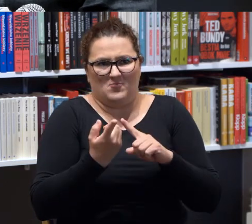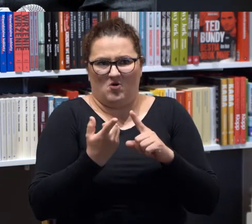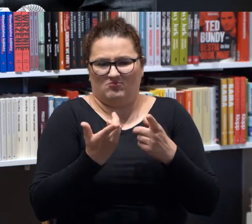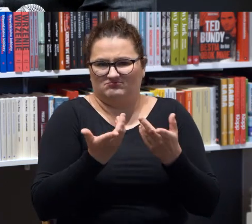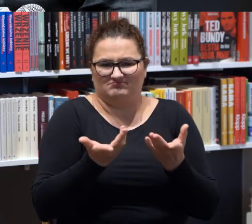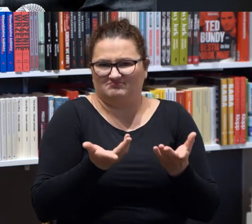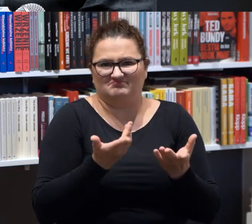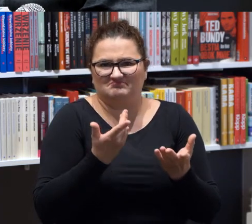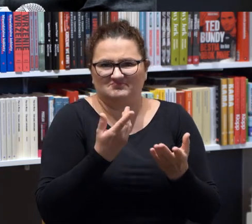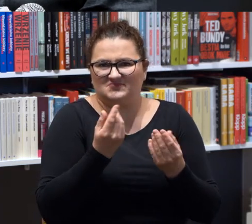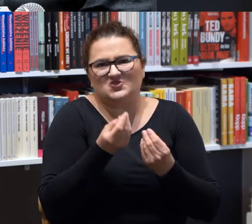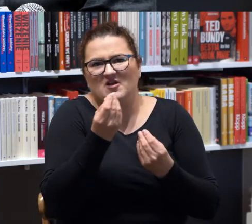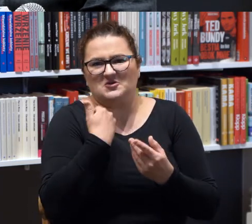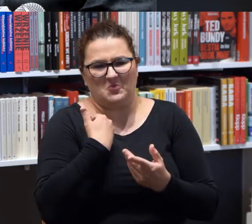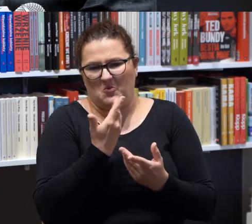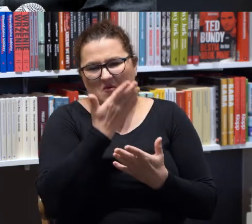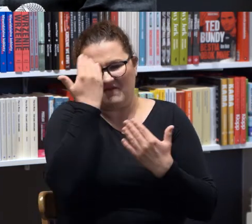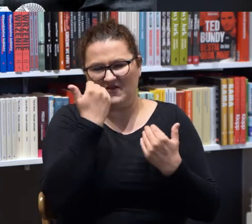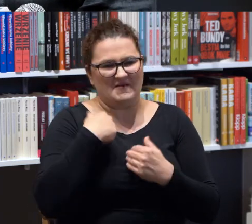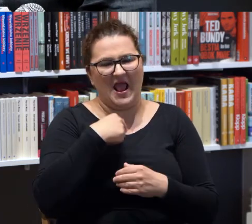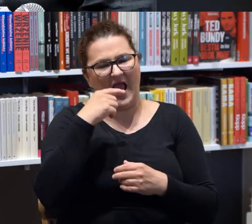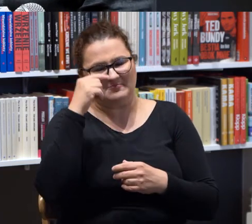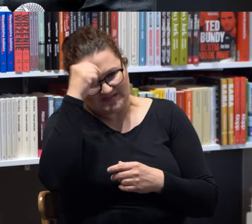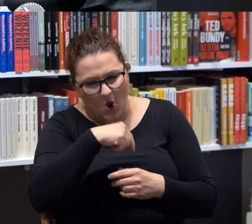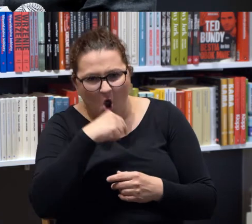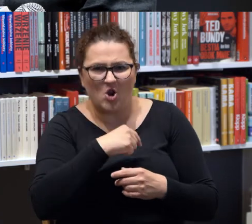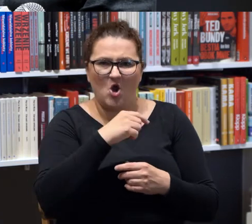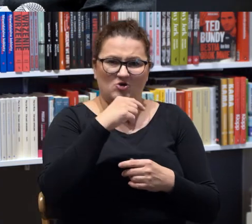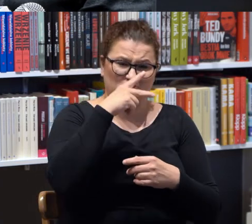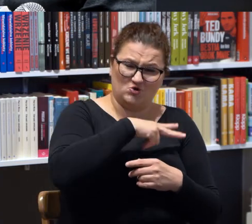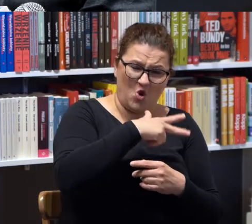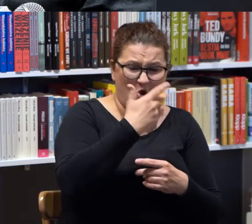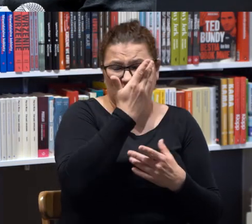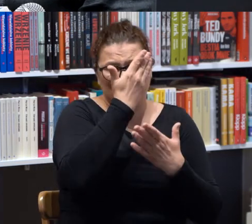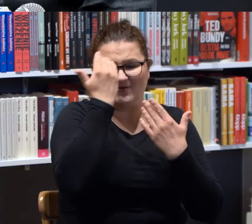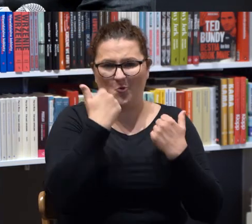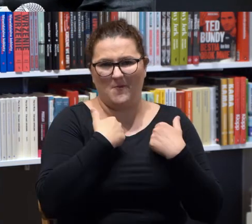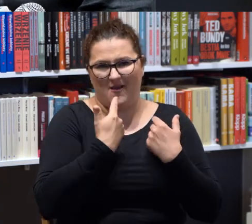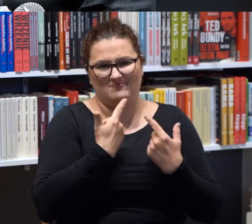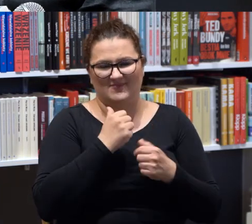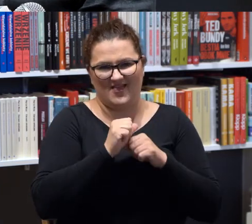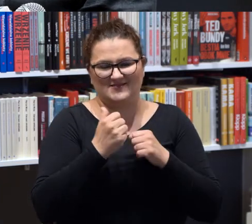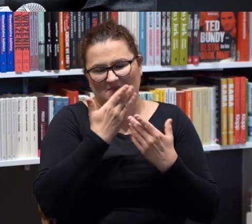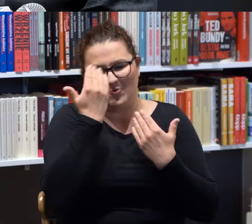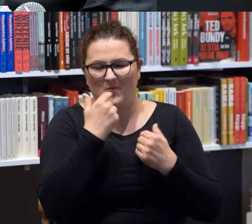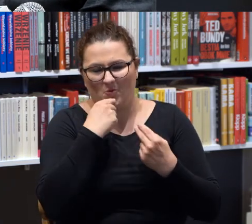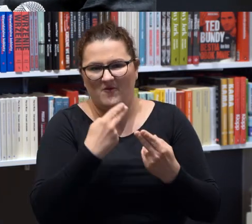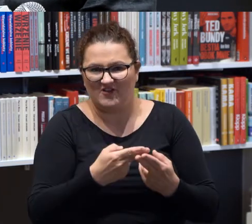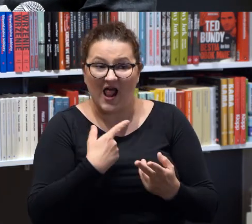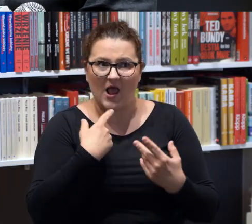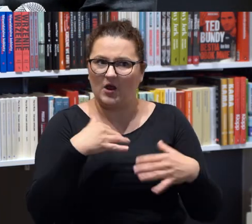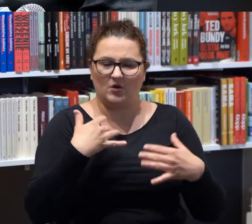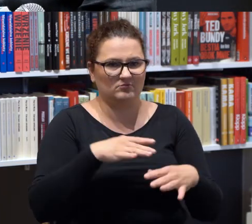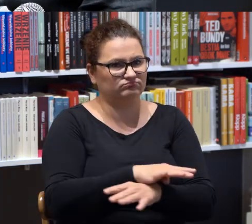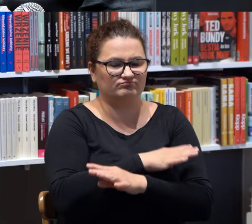jakieś inne rzeczy tam pracowały? Ja nie jestem socjolożką, nie jestem psycholożką, nie umiem odpowiedzieć na to pytanie. Natomiast było ono dla mnie wstrząsające i na